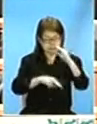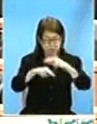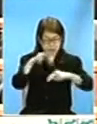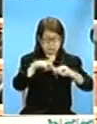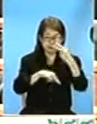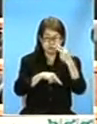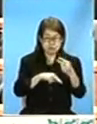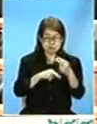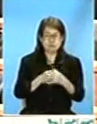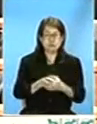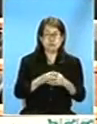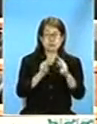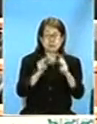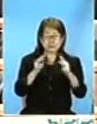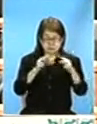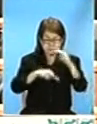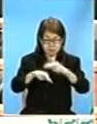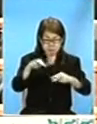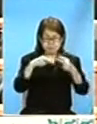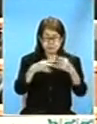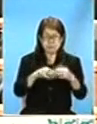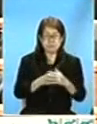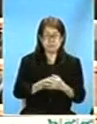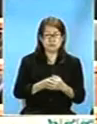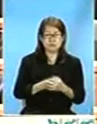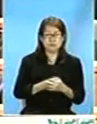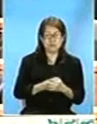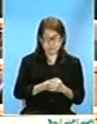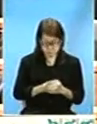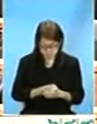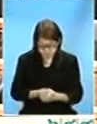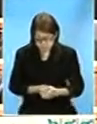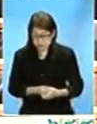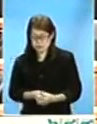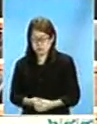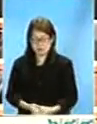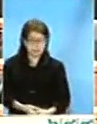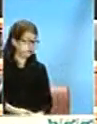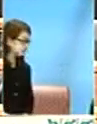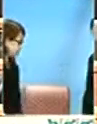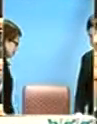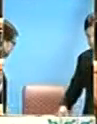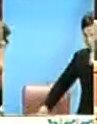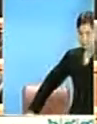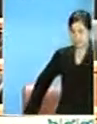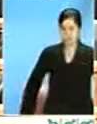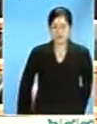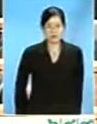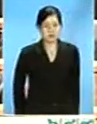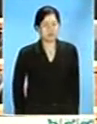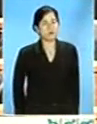ญในขณะนั้น3ครั้งทั่วประเทศครั้งที่